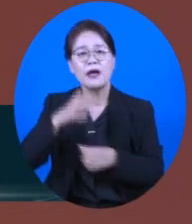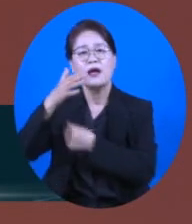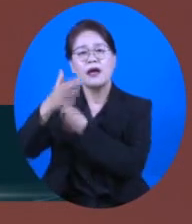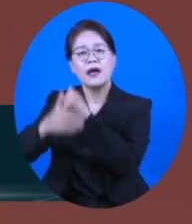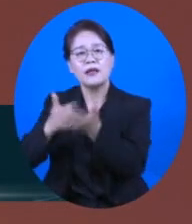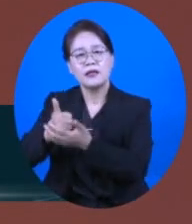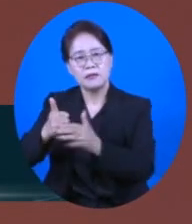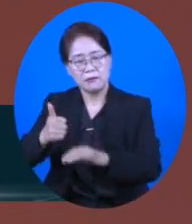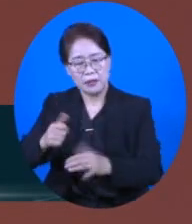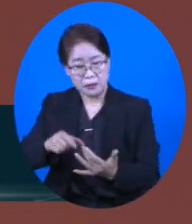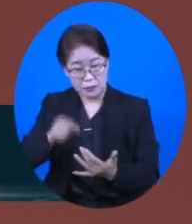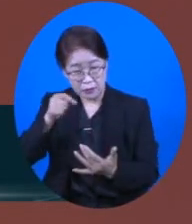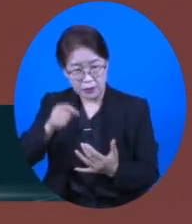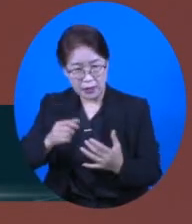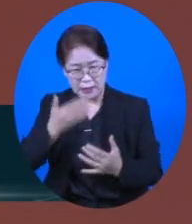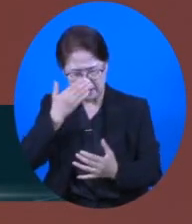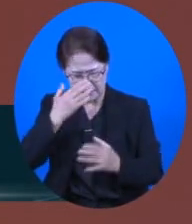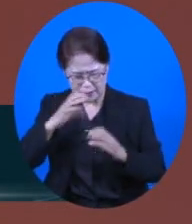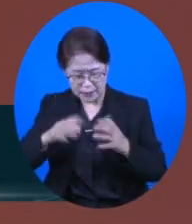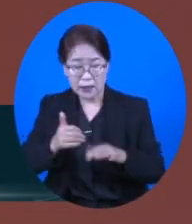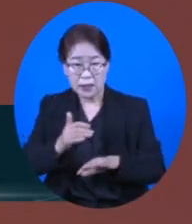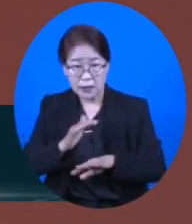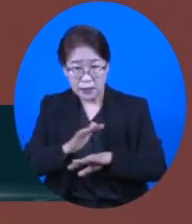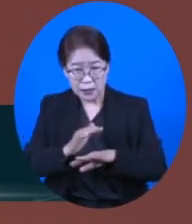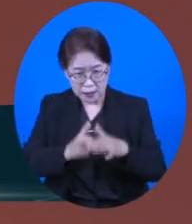앞에서 택한 선민 이스라엘을 대표하는